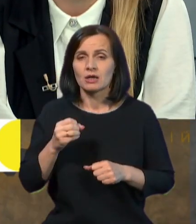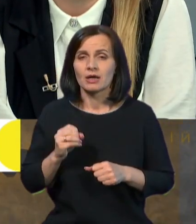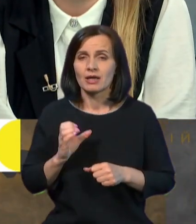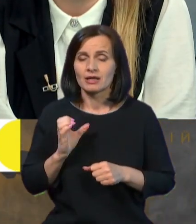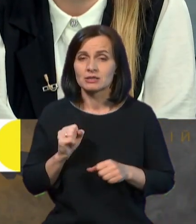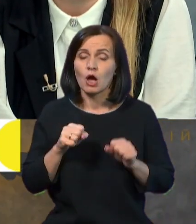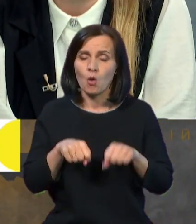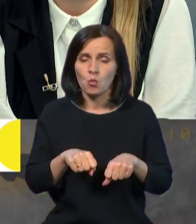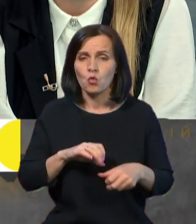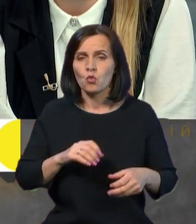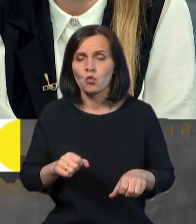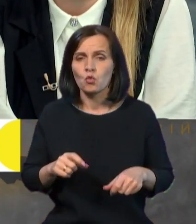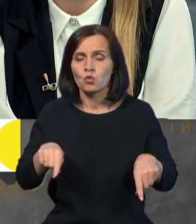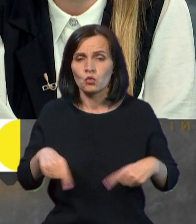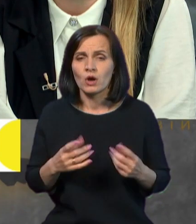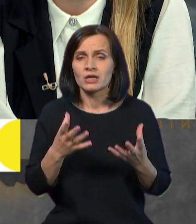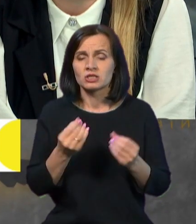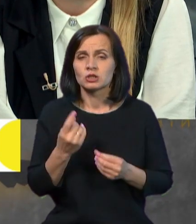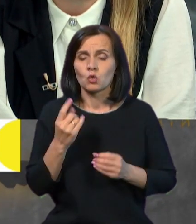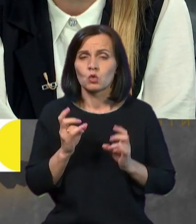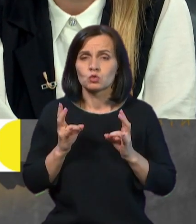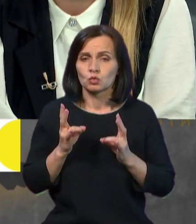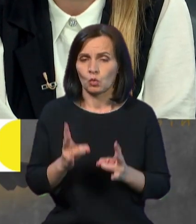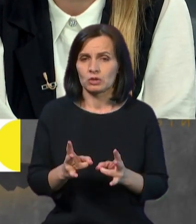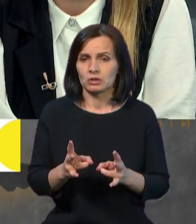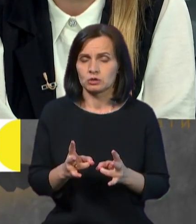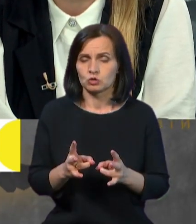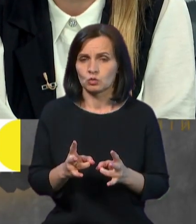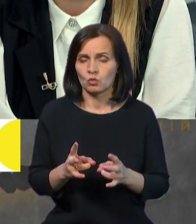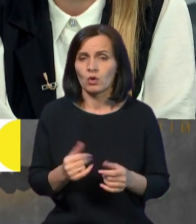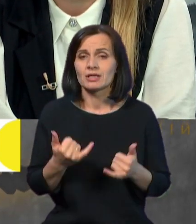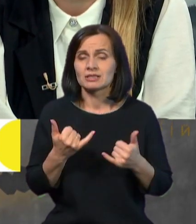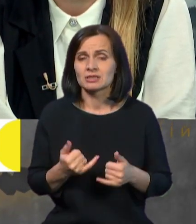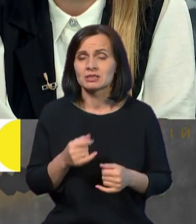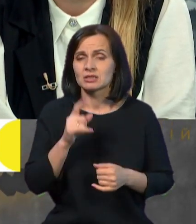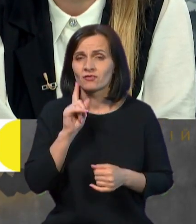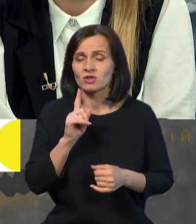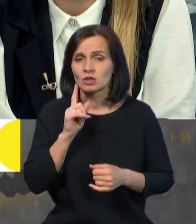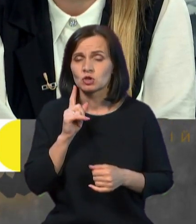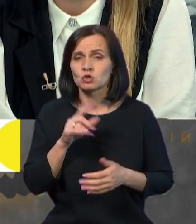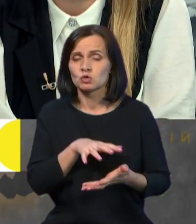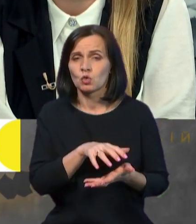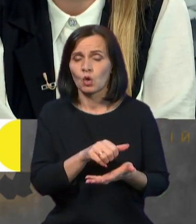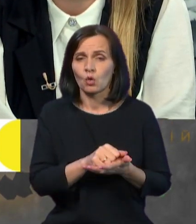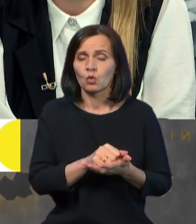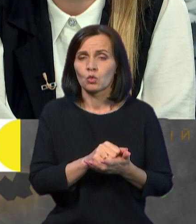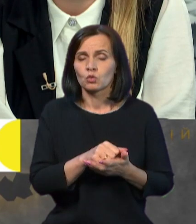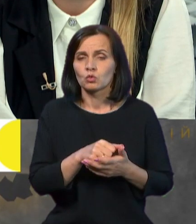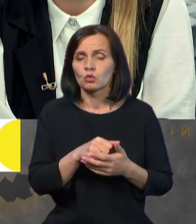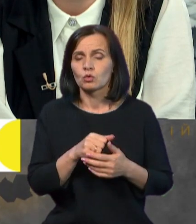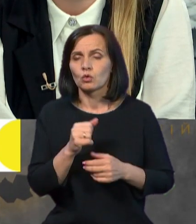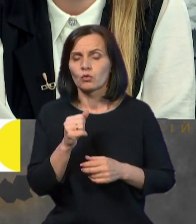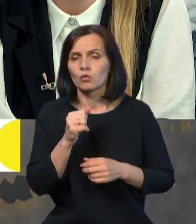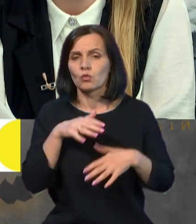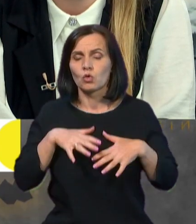влаштувати ще одну техногенну катастрофу? Бо ми знаємо, що вони зараз на тимчасово окупованому Криму мінують територію заводу «Кримський Титан».